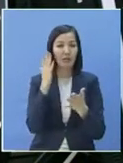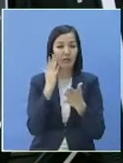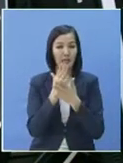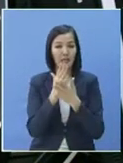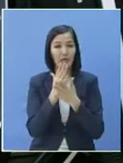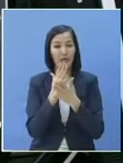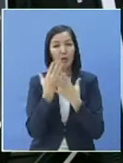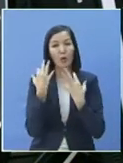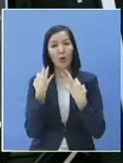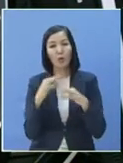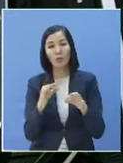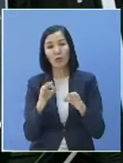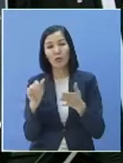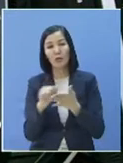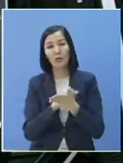рұқсат қағазсыз